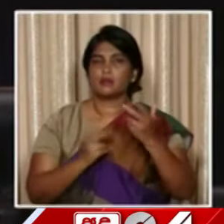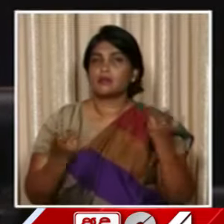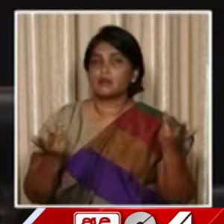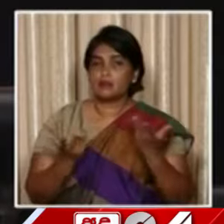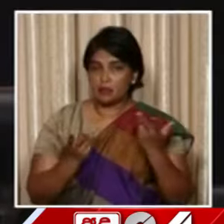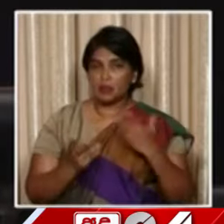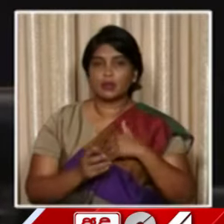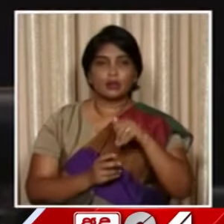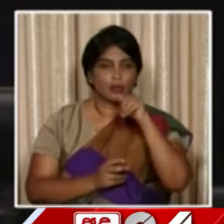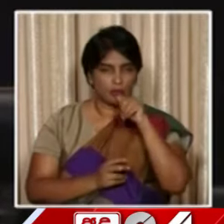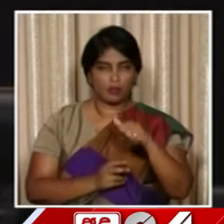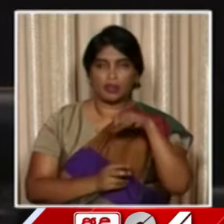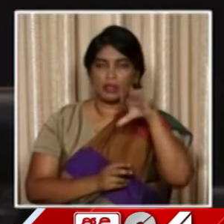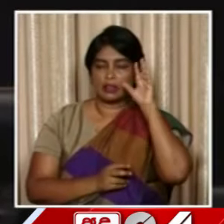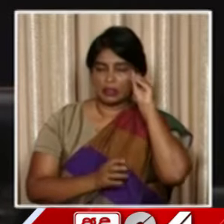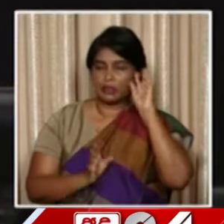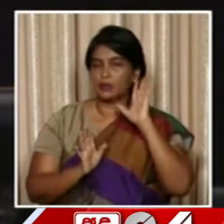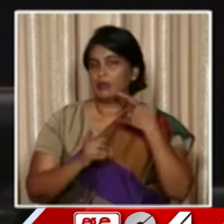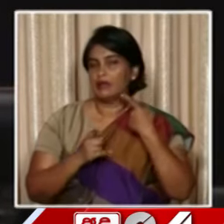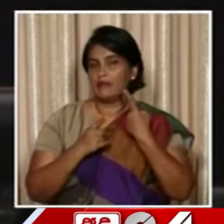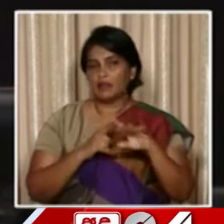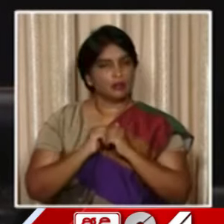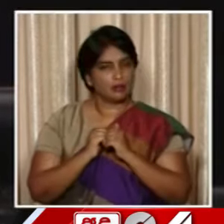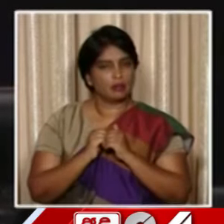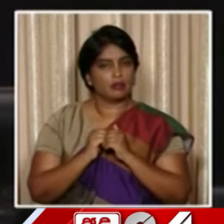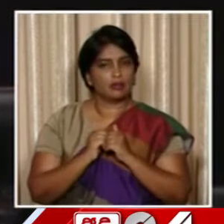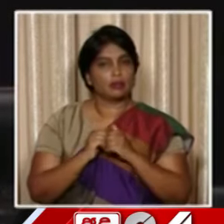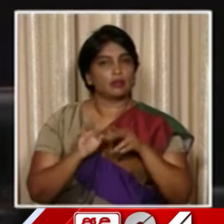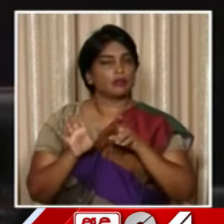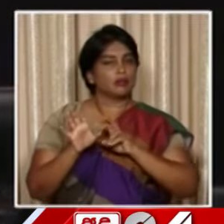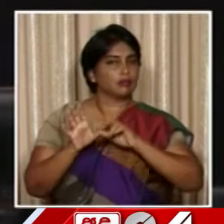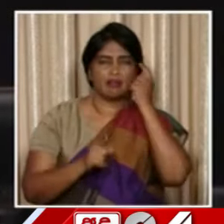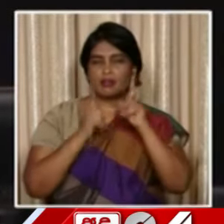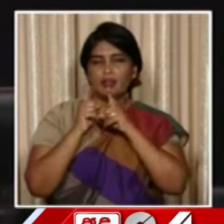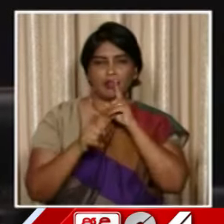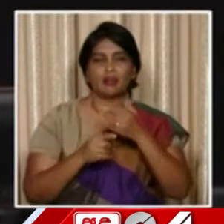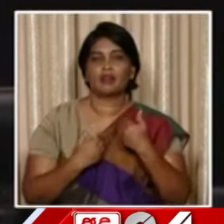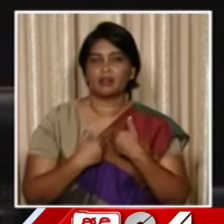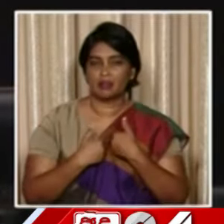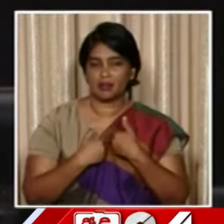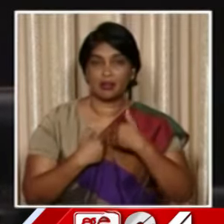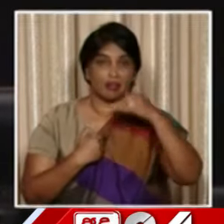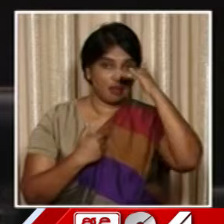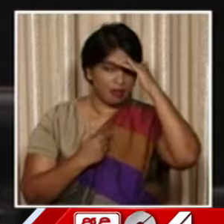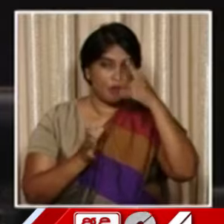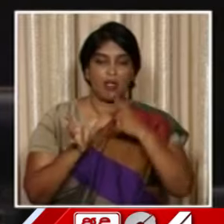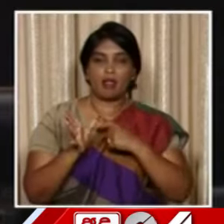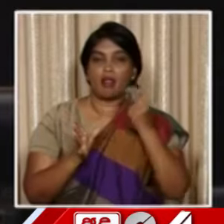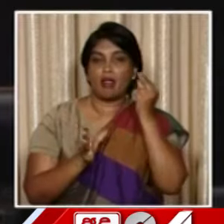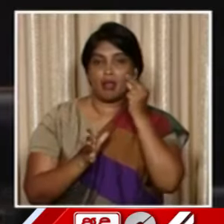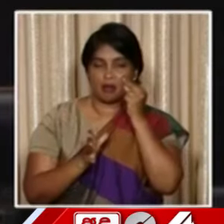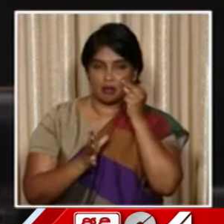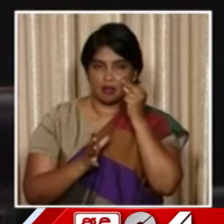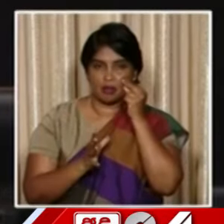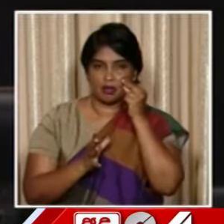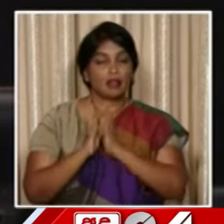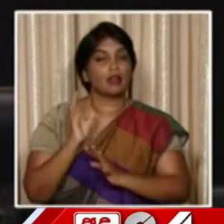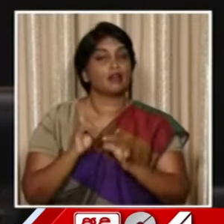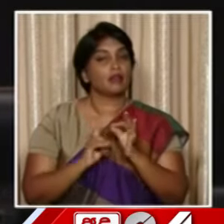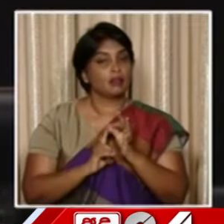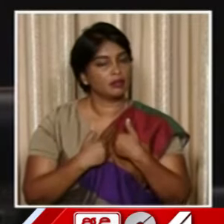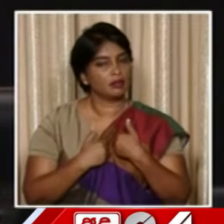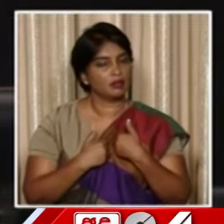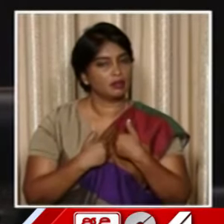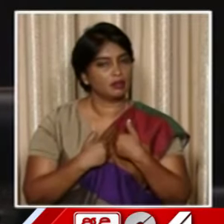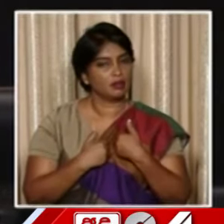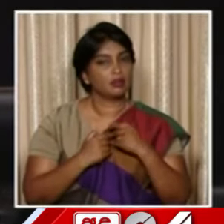කියන එක ඉතාමත්ම පැහැදිලි වුණ නිසා තමයි ඒ ක්‍රියාවලියෙන් අයින් වුණේ. සහ මේ නායක අනුරාධ කුමාර දිසානායක මන්ත්‍රීතුමත්